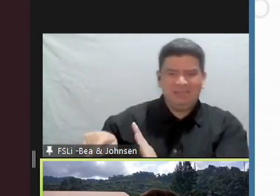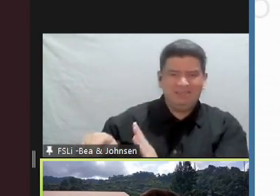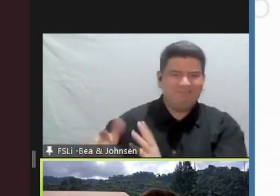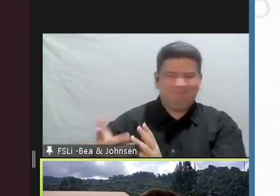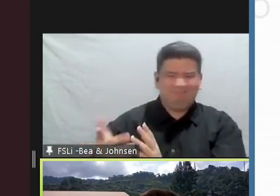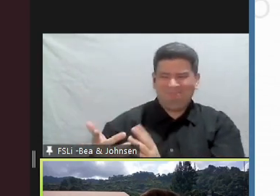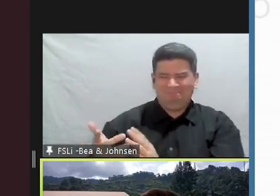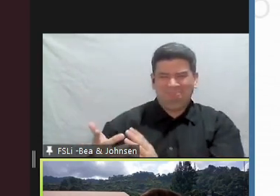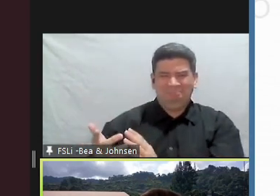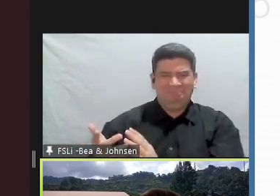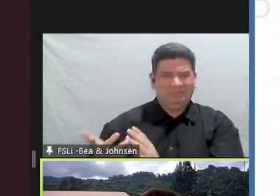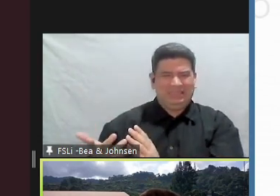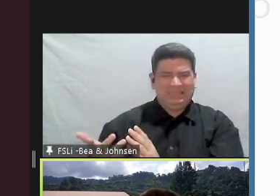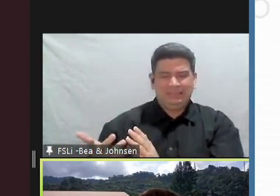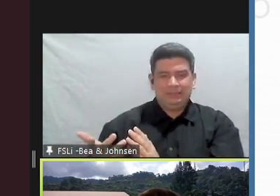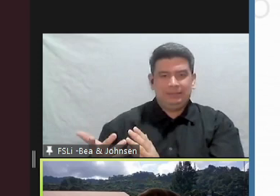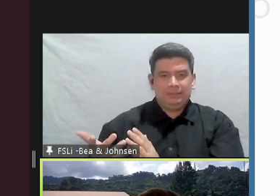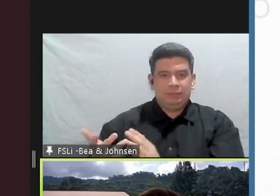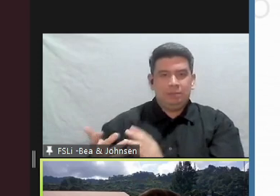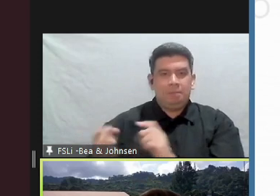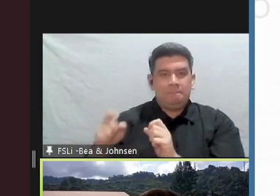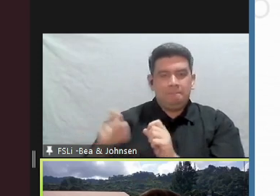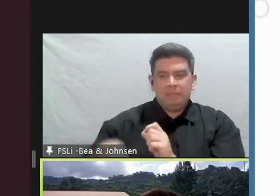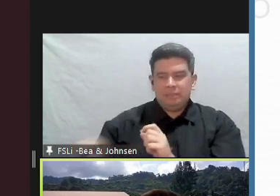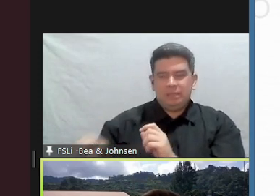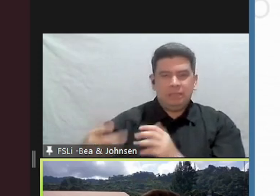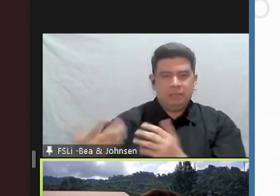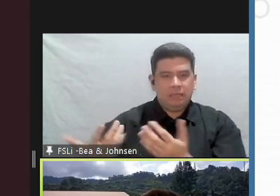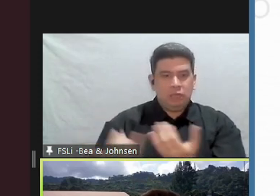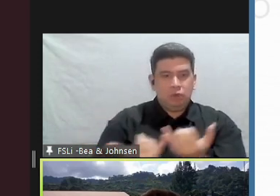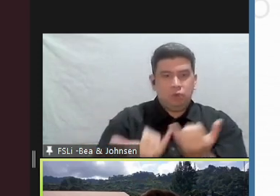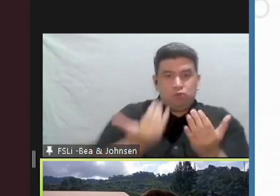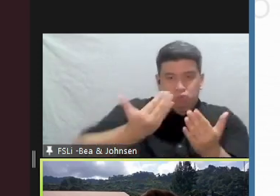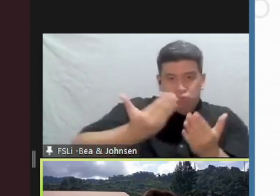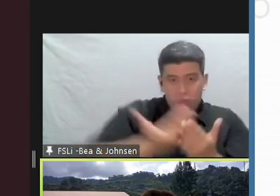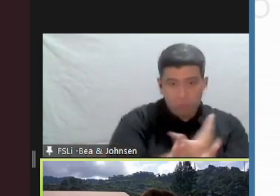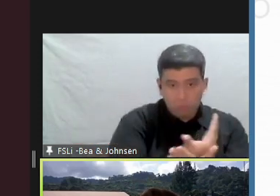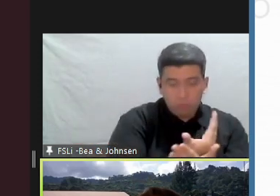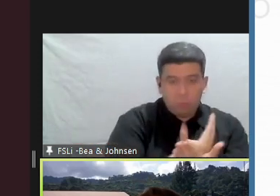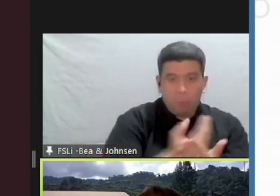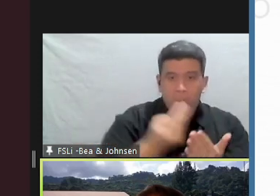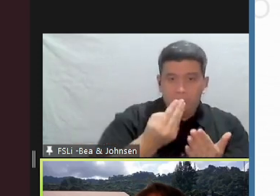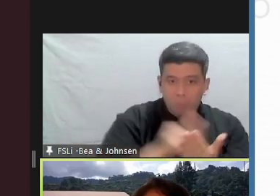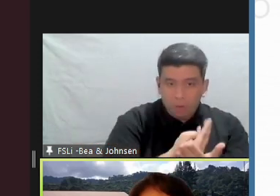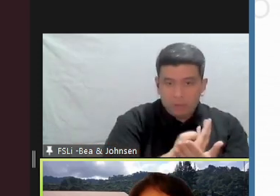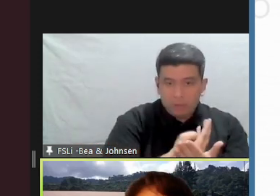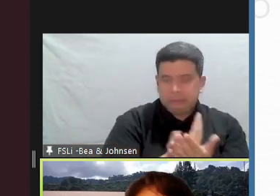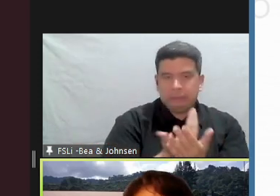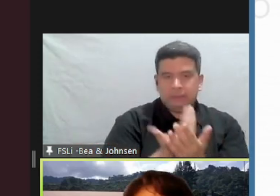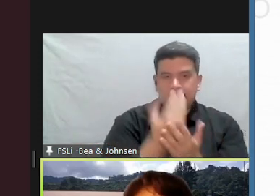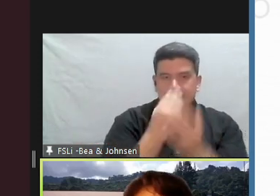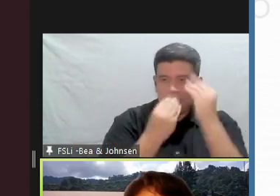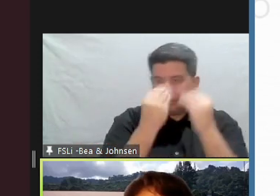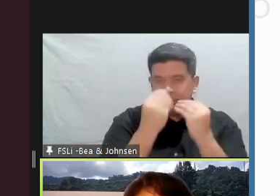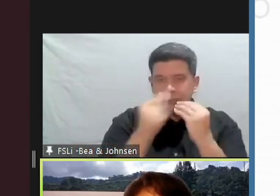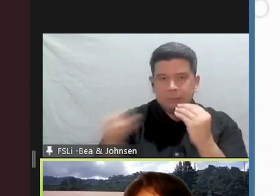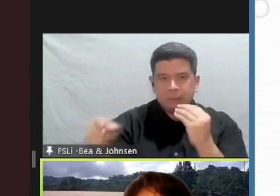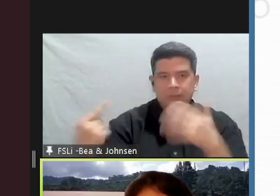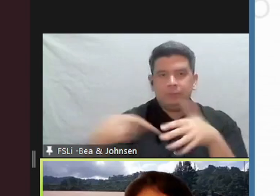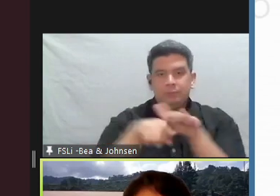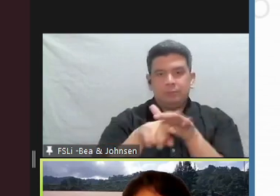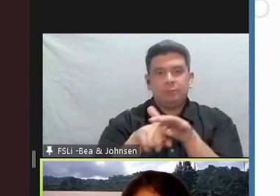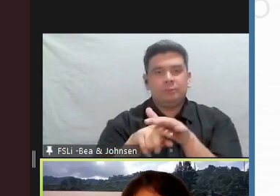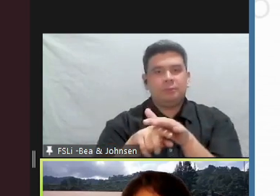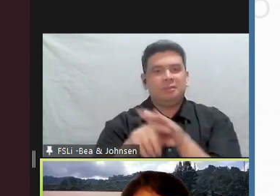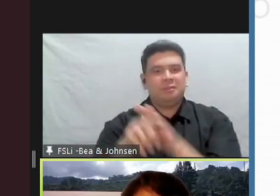IP ay ma-integrate sa modernization, ano? At subalit, dahil sa